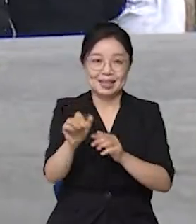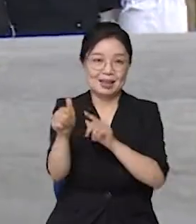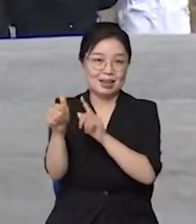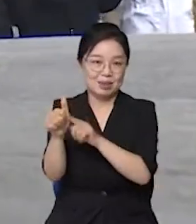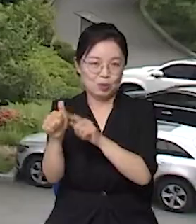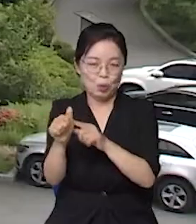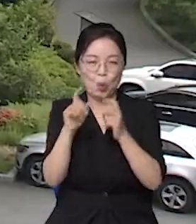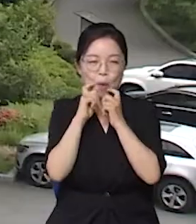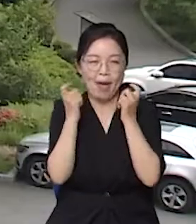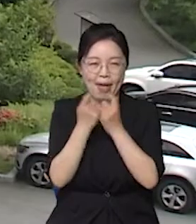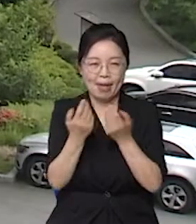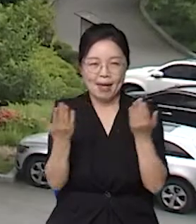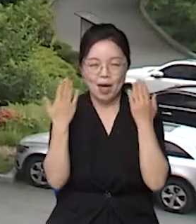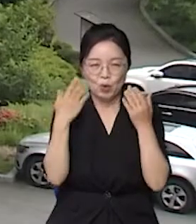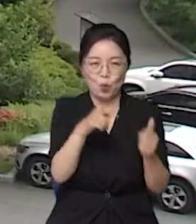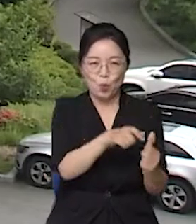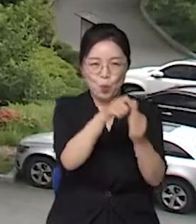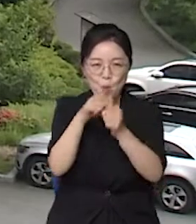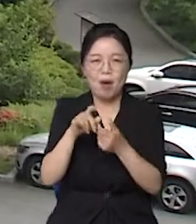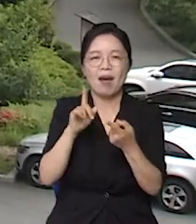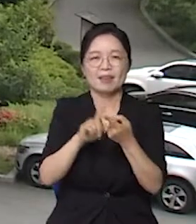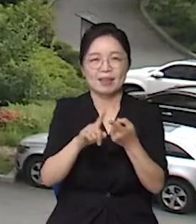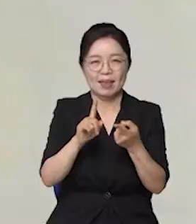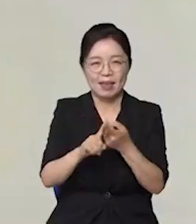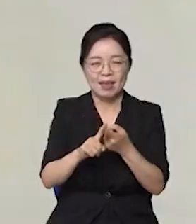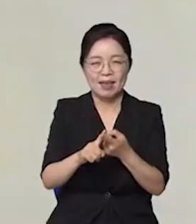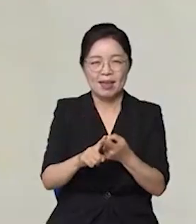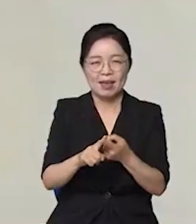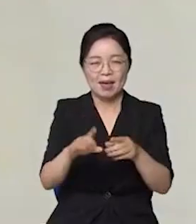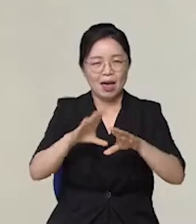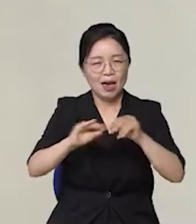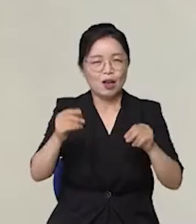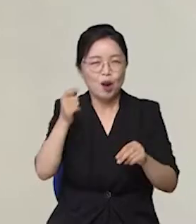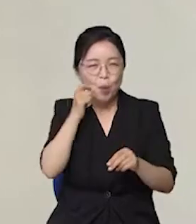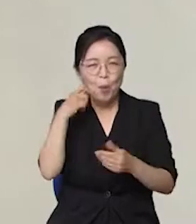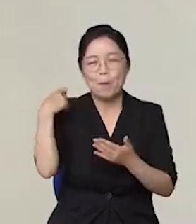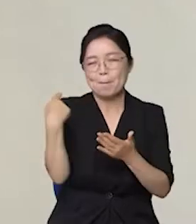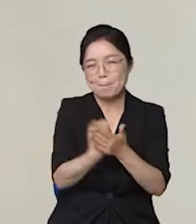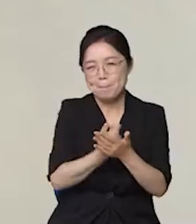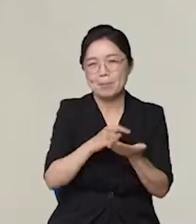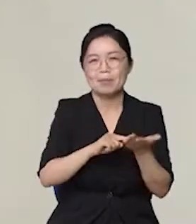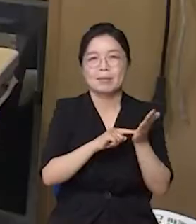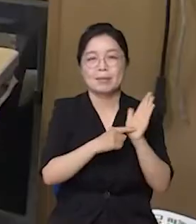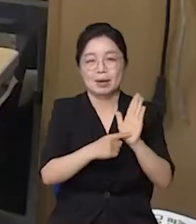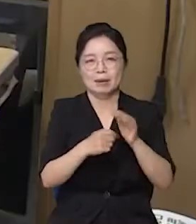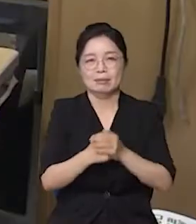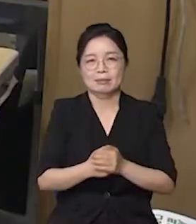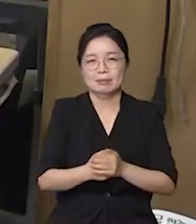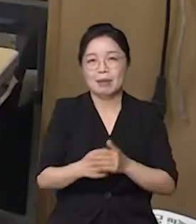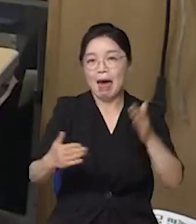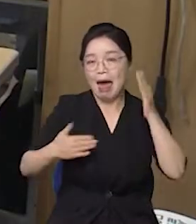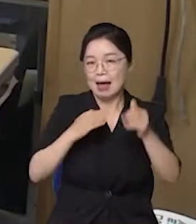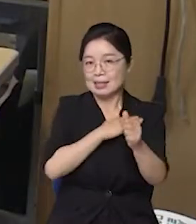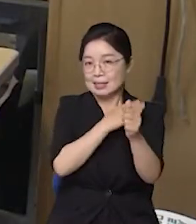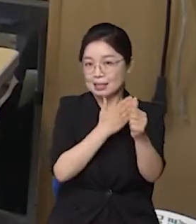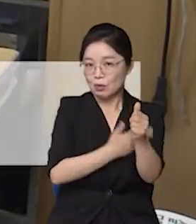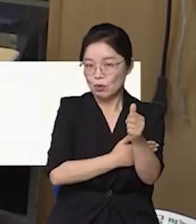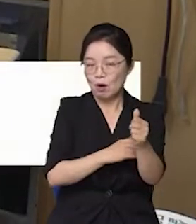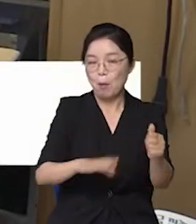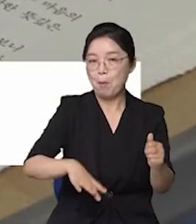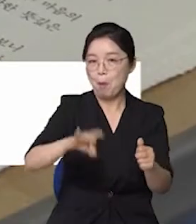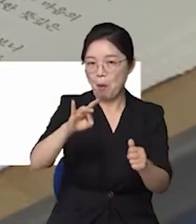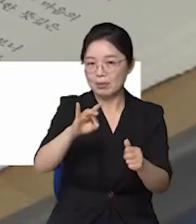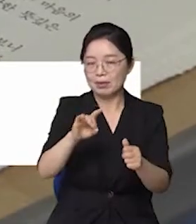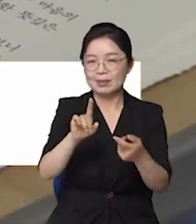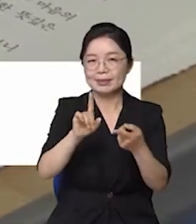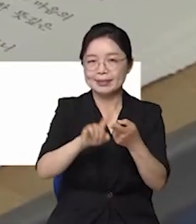사립학교 교원 인사 등 사학 정책에 대해 가장 아쉬움이 크다고 밝혔습니다. 학생 인권을 우선하는 진보 교육감의